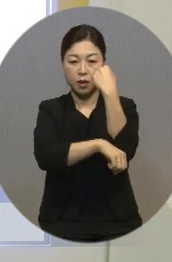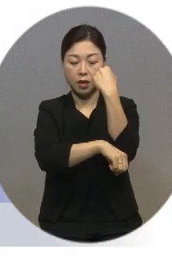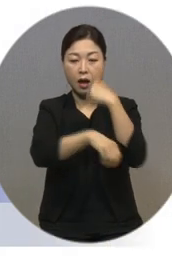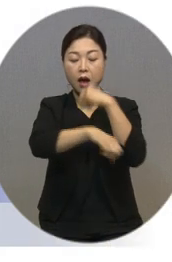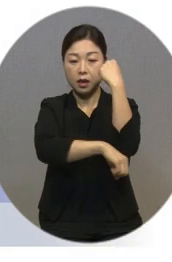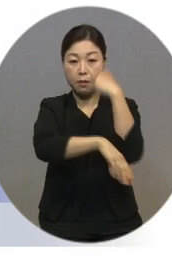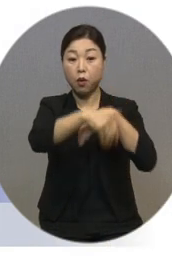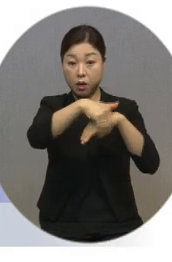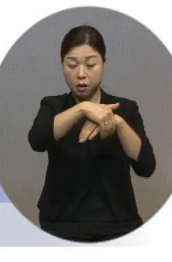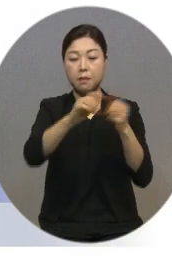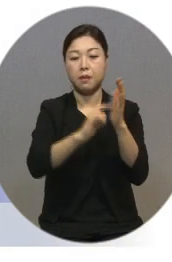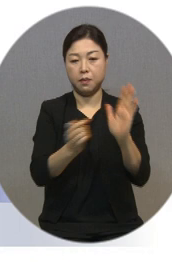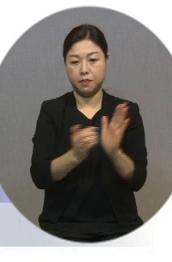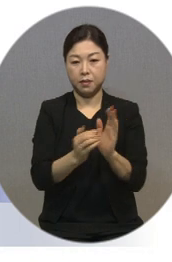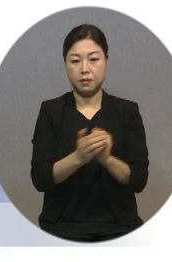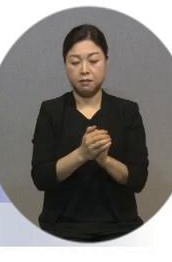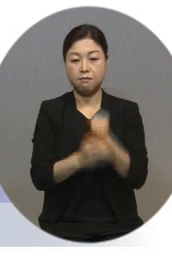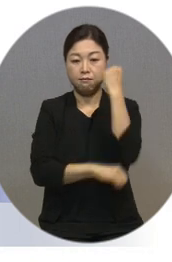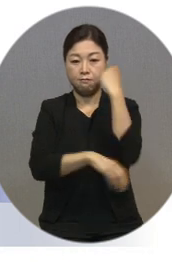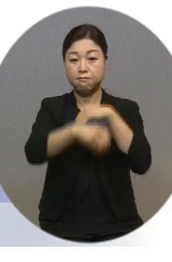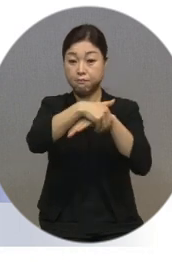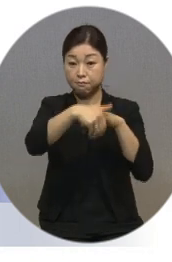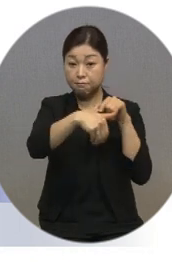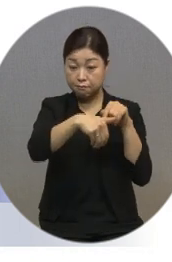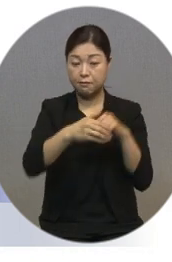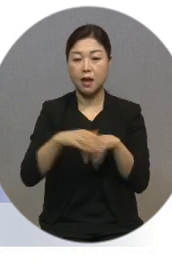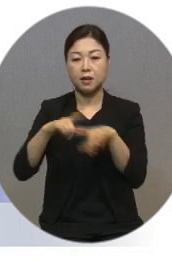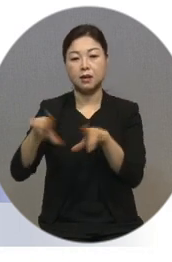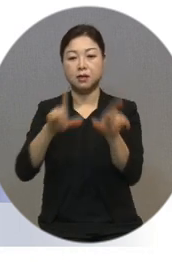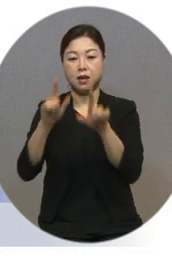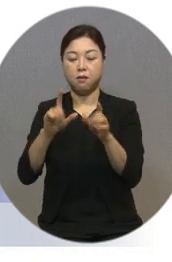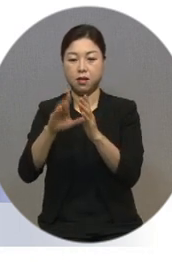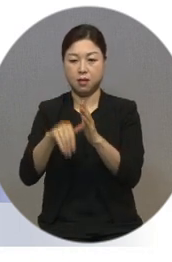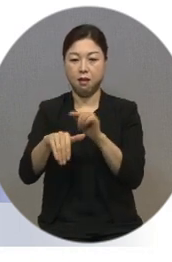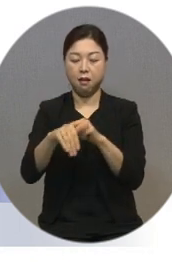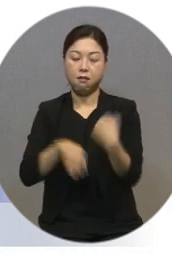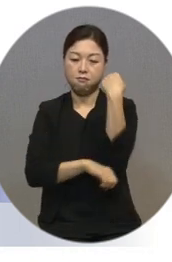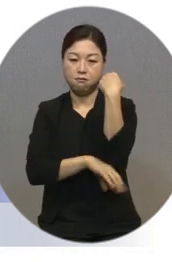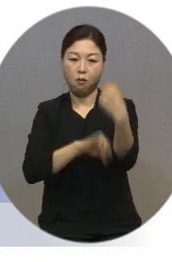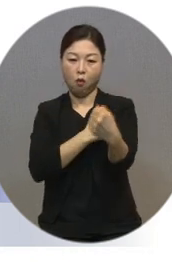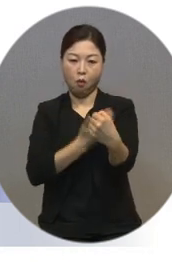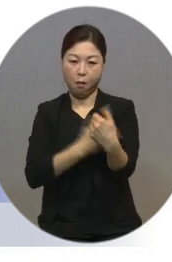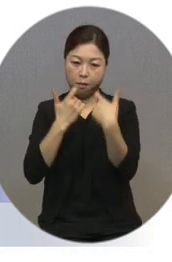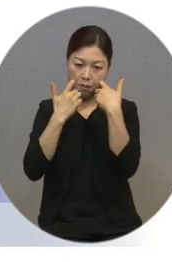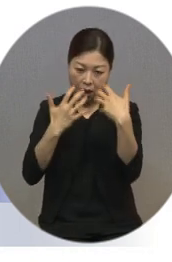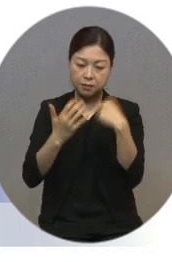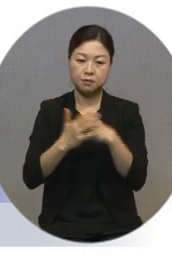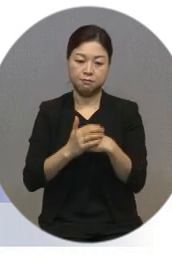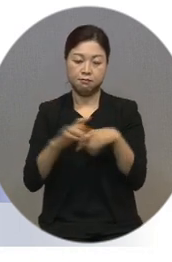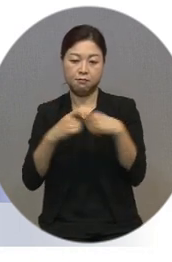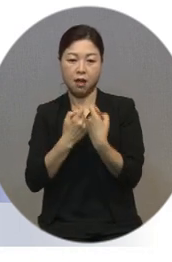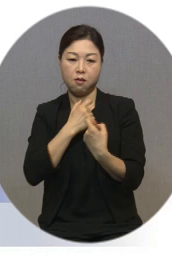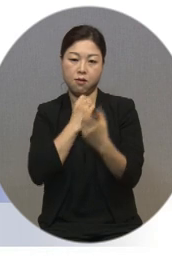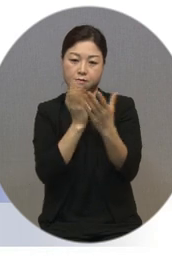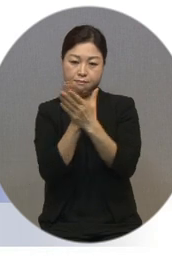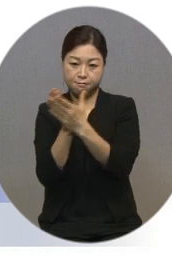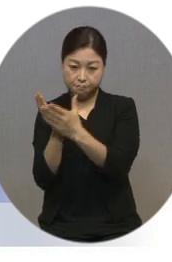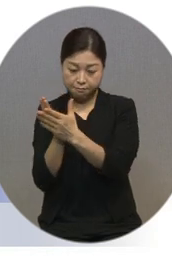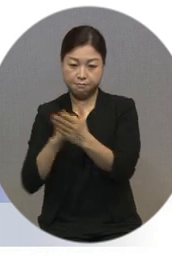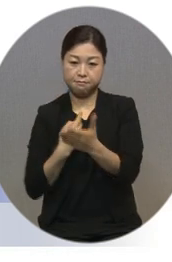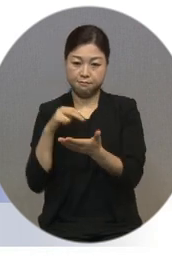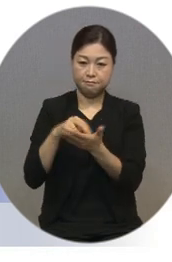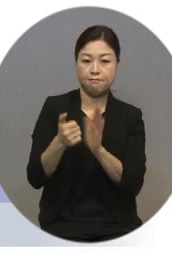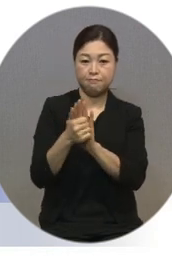발표했습니다 기본 계획에는 일상생활 속 기본권 강화와 개별 욕구를 충족하는이 맞춤형 자립